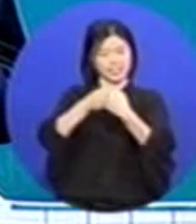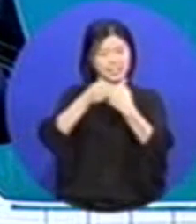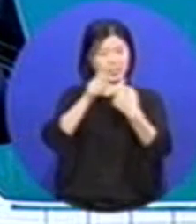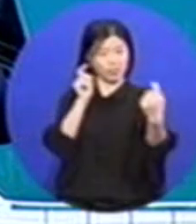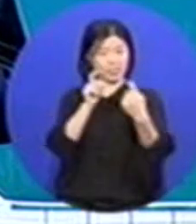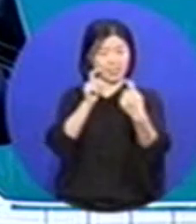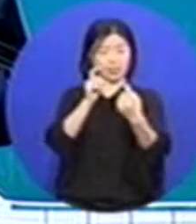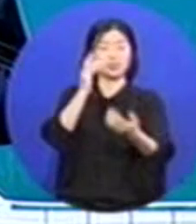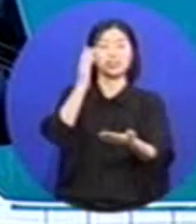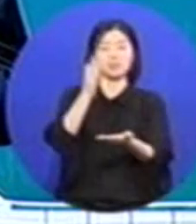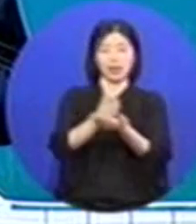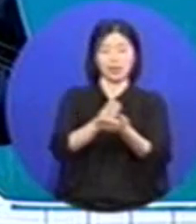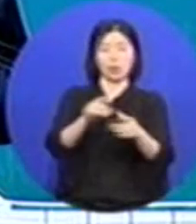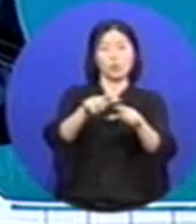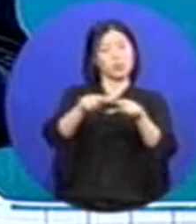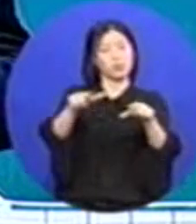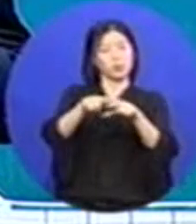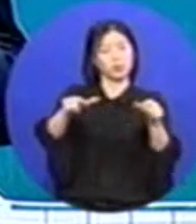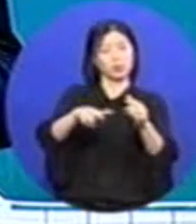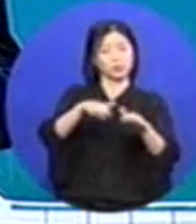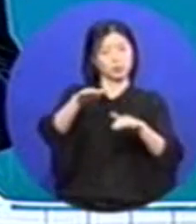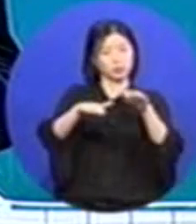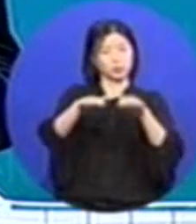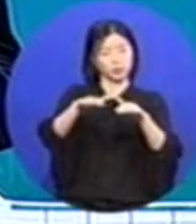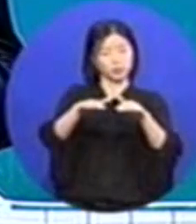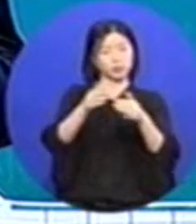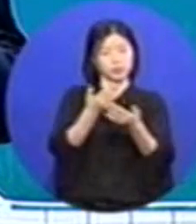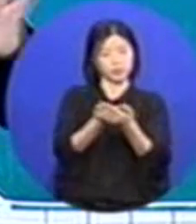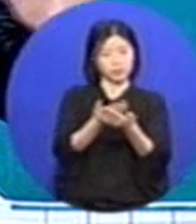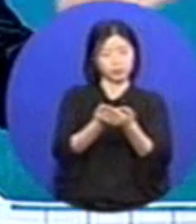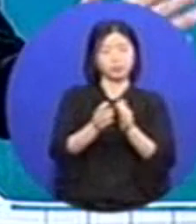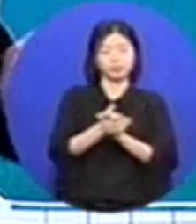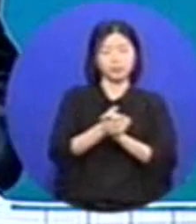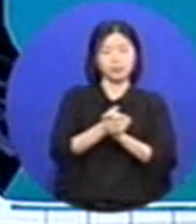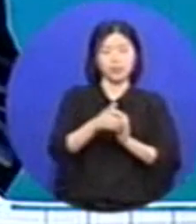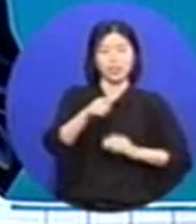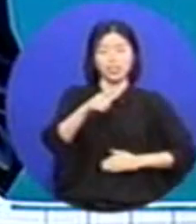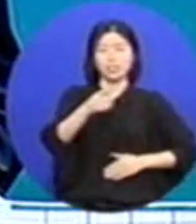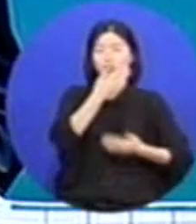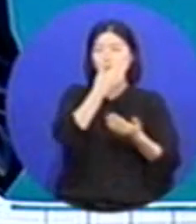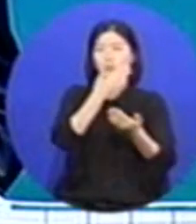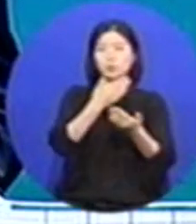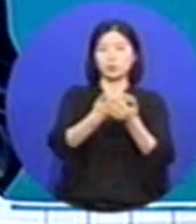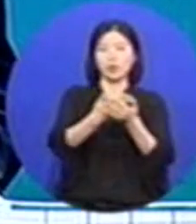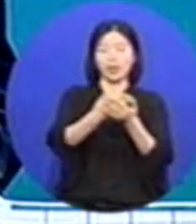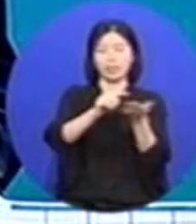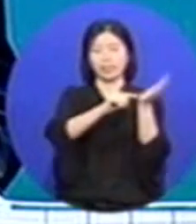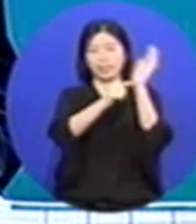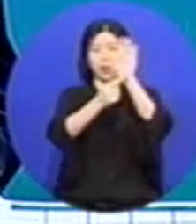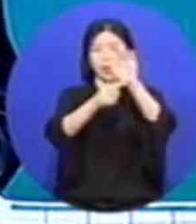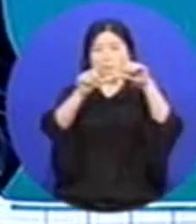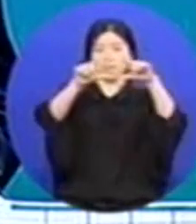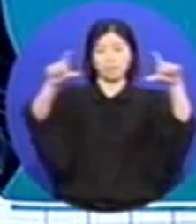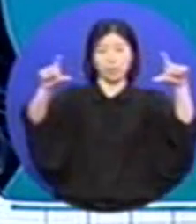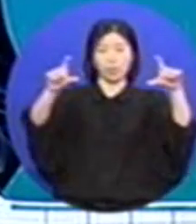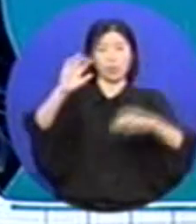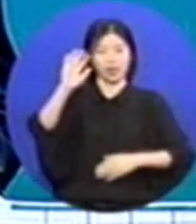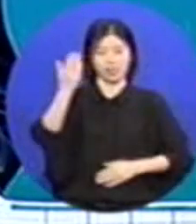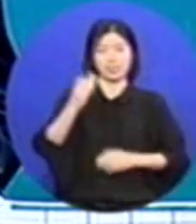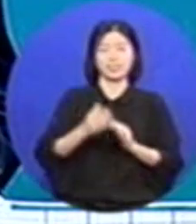그냥 보통 수준으로 하자 그게 그 교에 중요한 표어가 주 때요 잘못해도 좋으니까